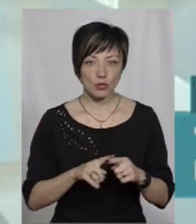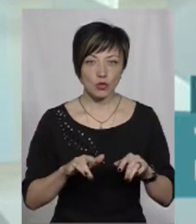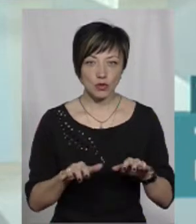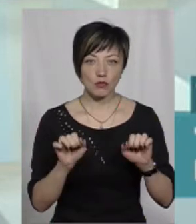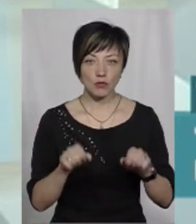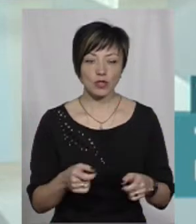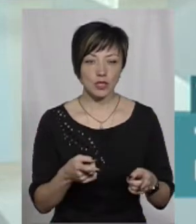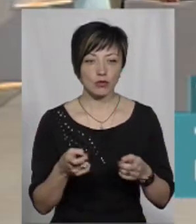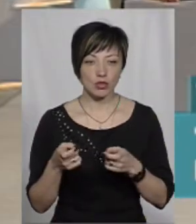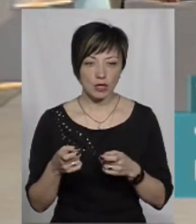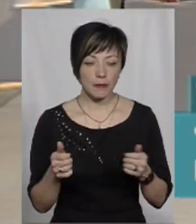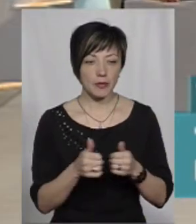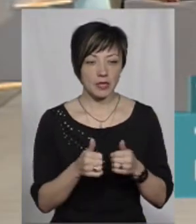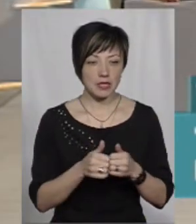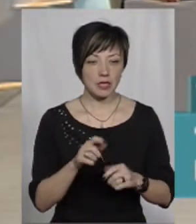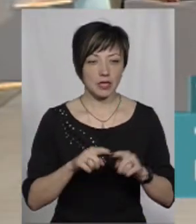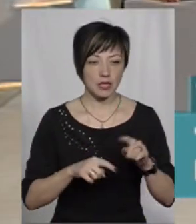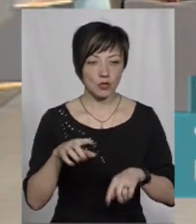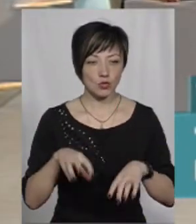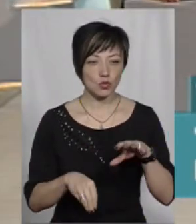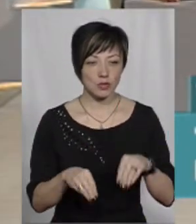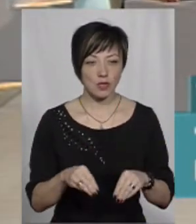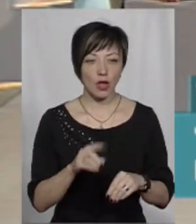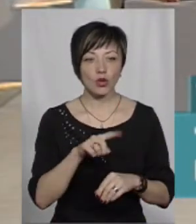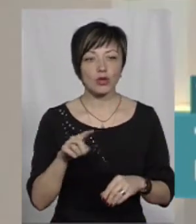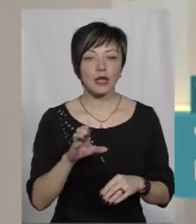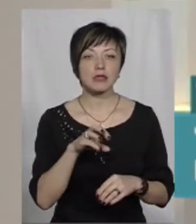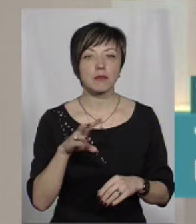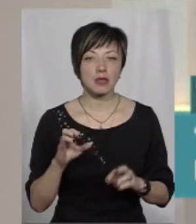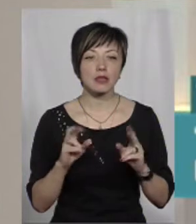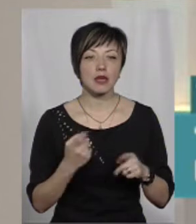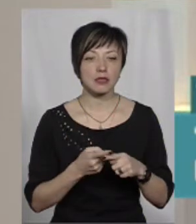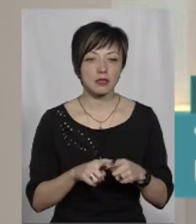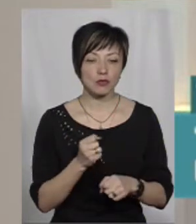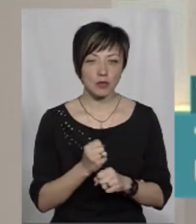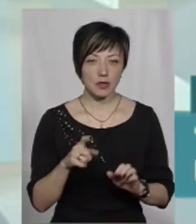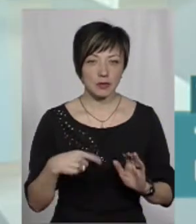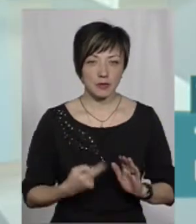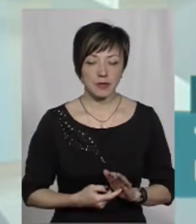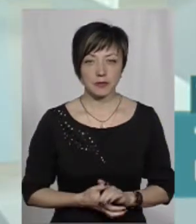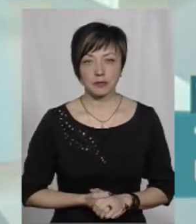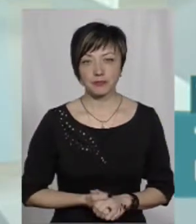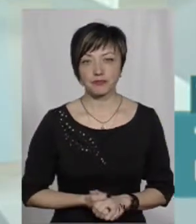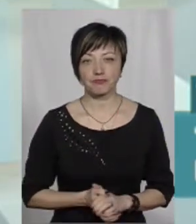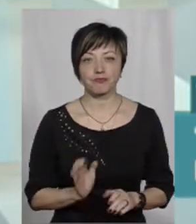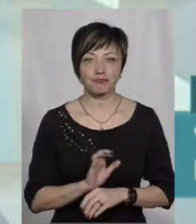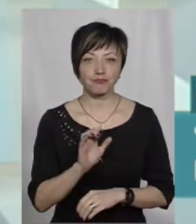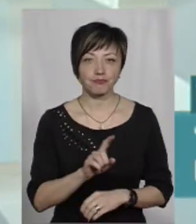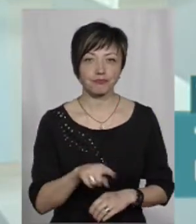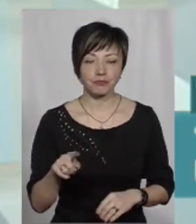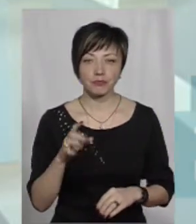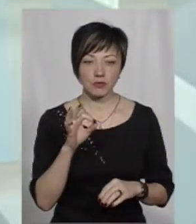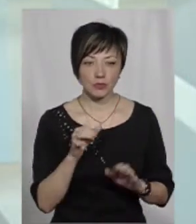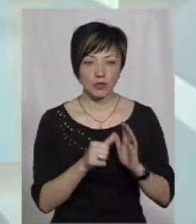процесу можете залучати близьких, рідних, сусідів, які смс-кою це зробити. Смс-кою відправити на